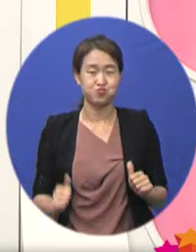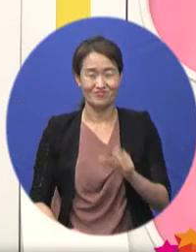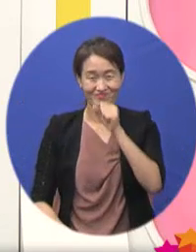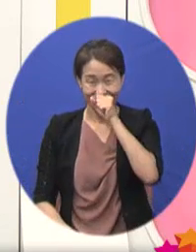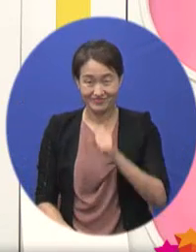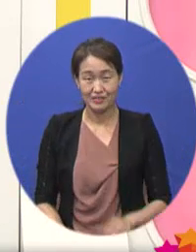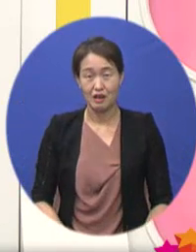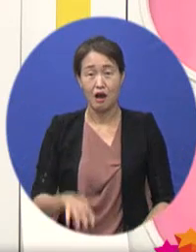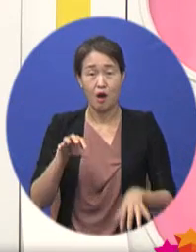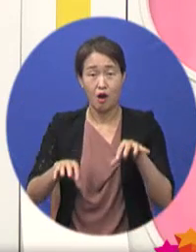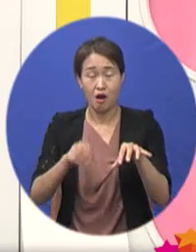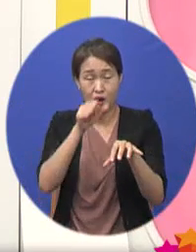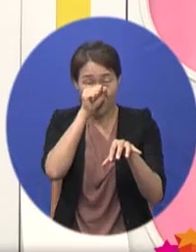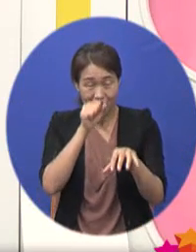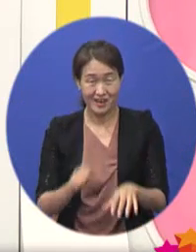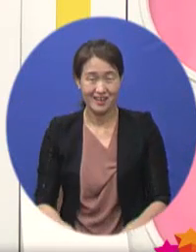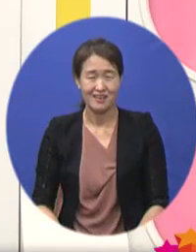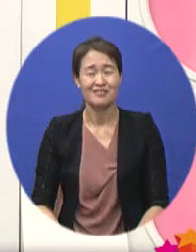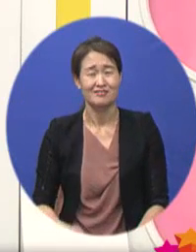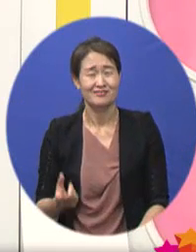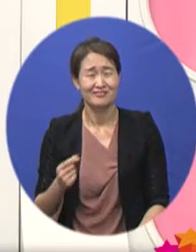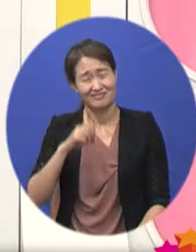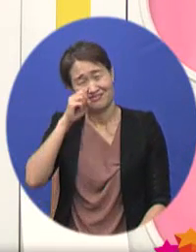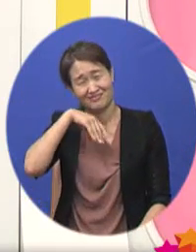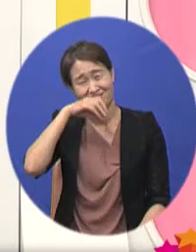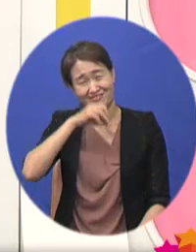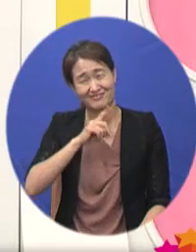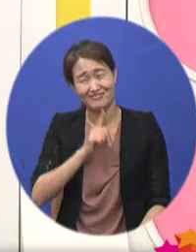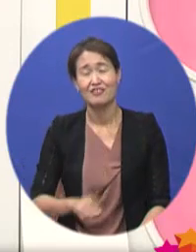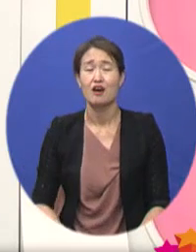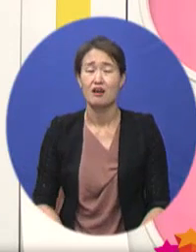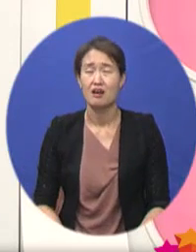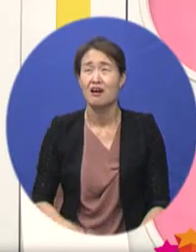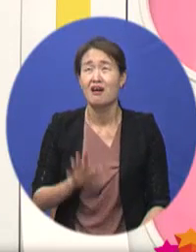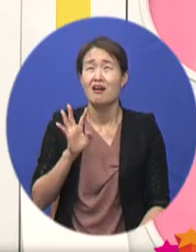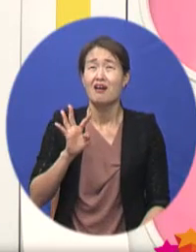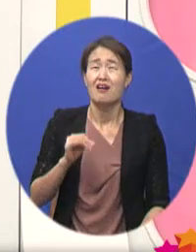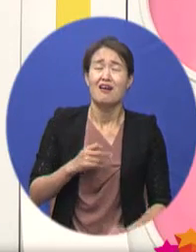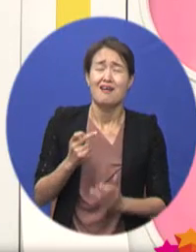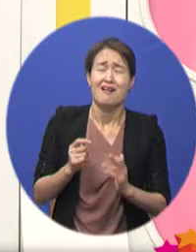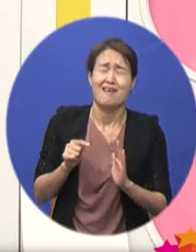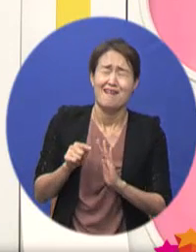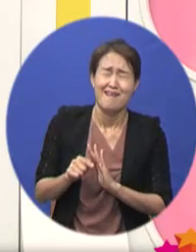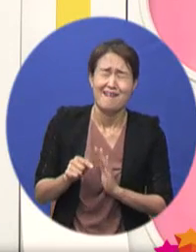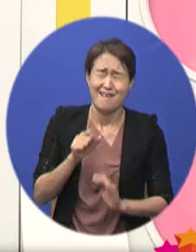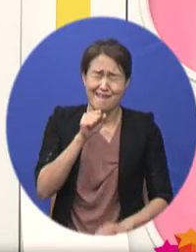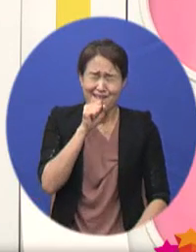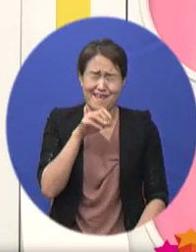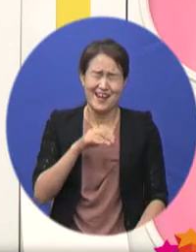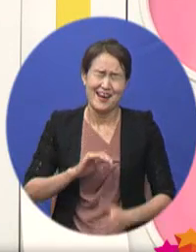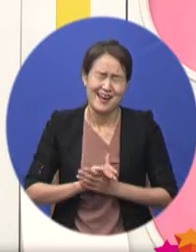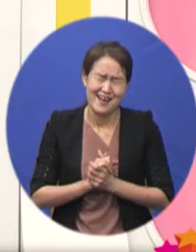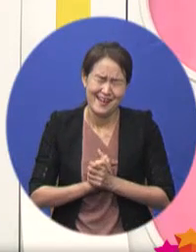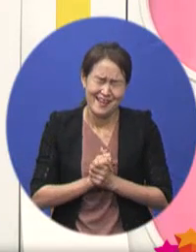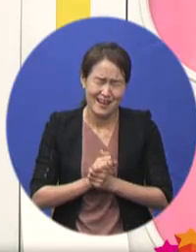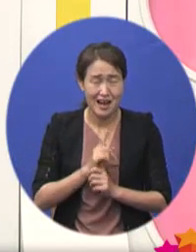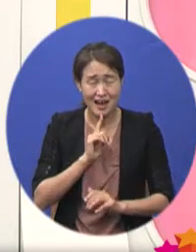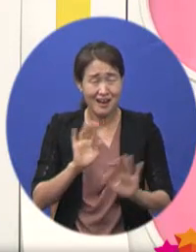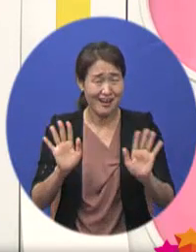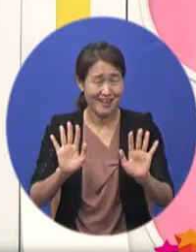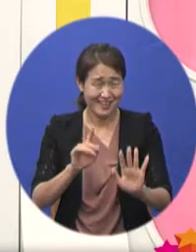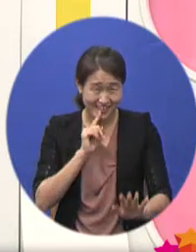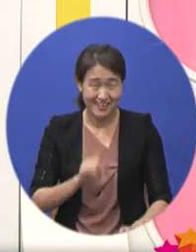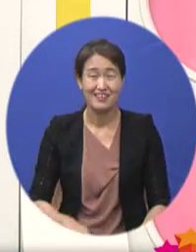예. 좋은 동네 사시네. 아, 뭐 그럭저럭 살고 있습니다. 아, 나는 언제 그 산 밑에 좋은 동네 시원한 동네 한번 살아볼까. 아이고 별